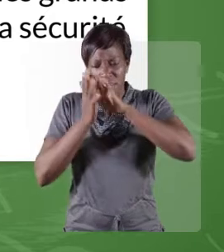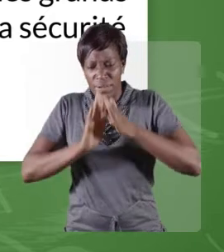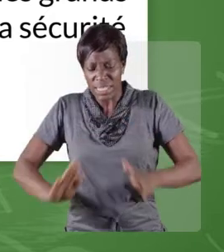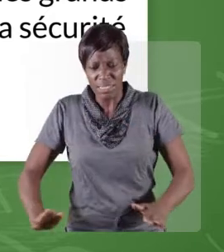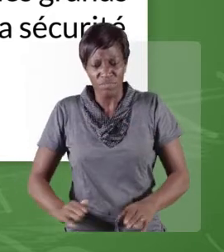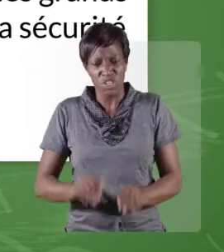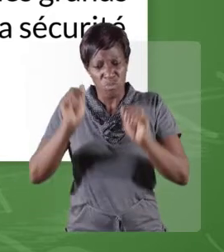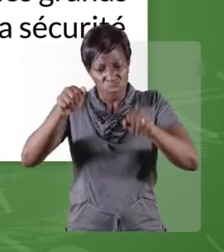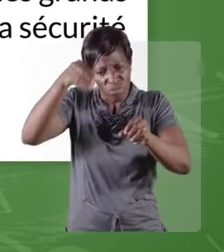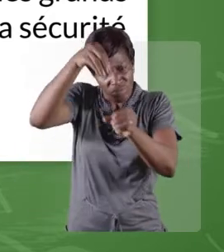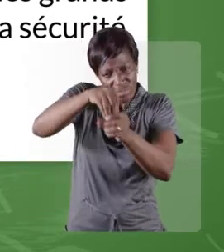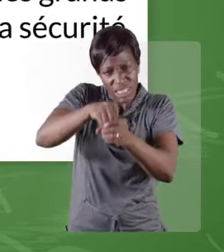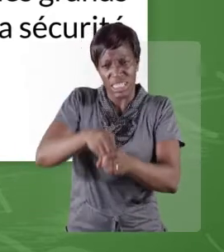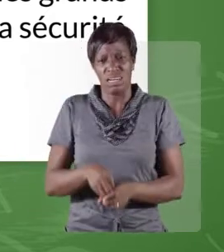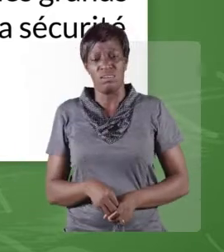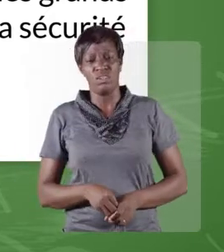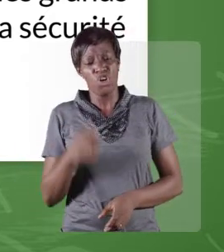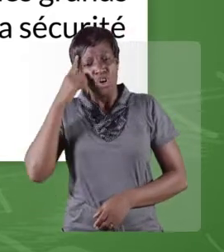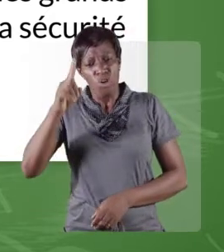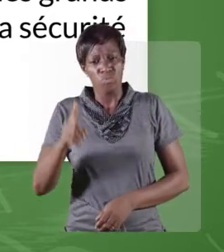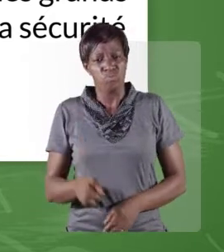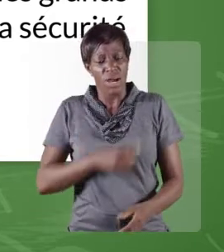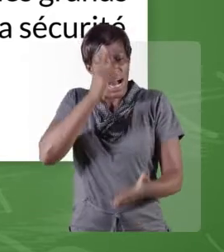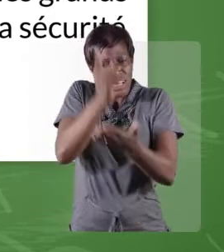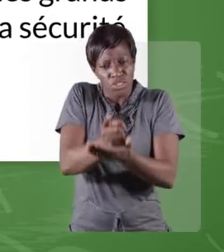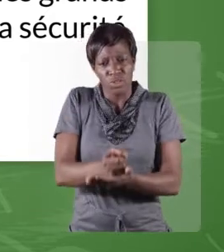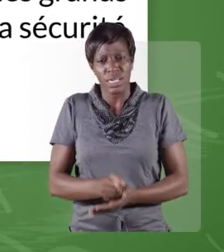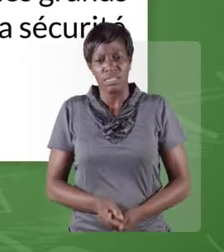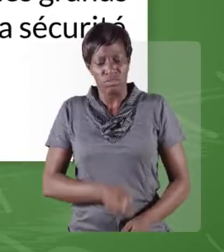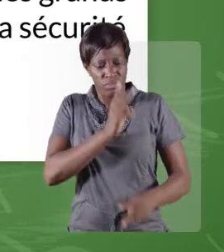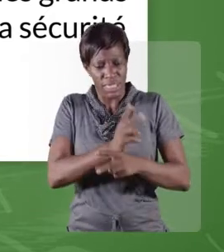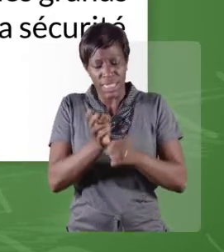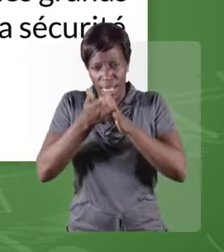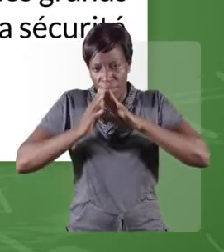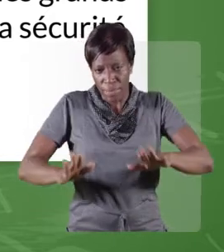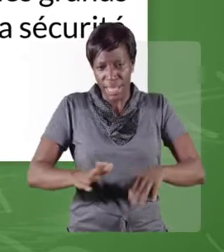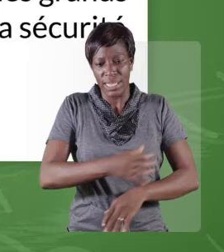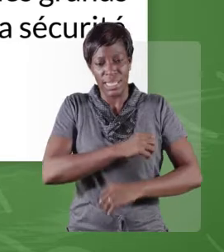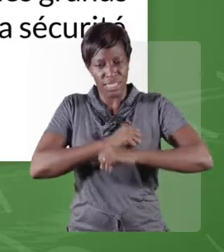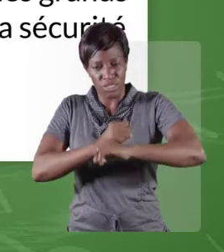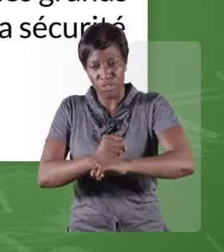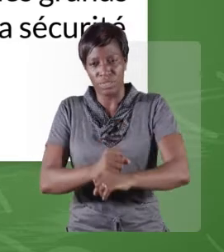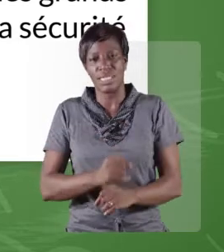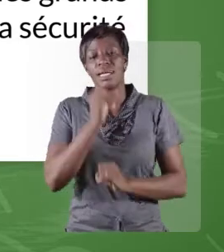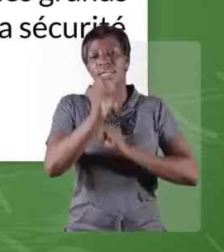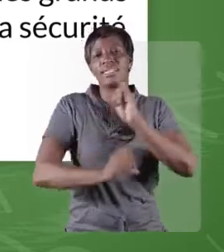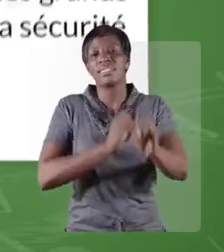petits, afin d'assurer le maintien de la paix et de la sécurité internationale.